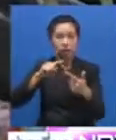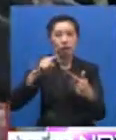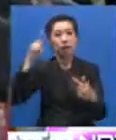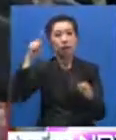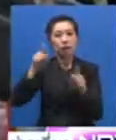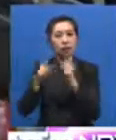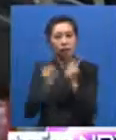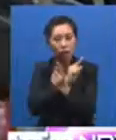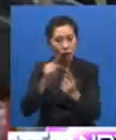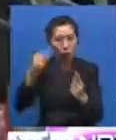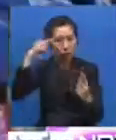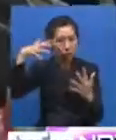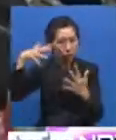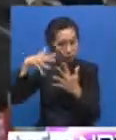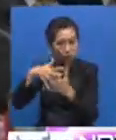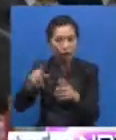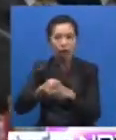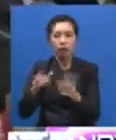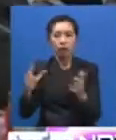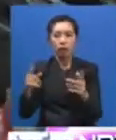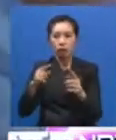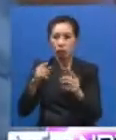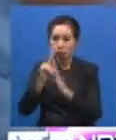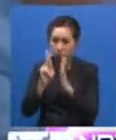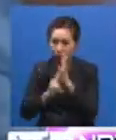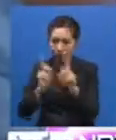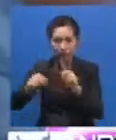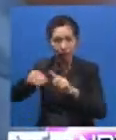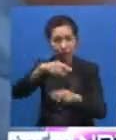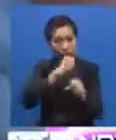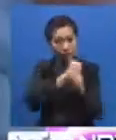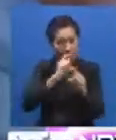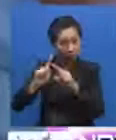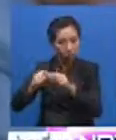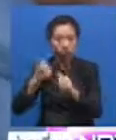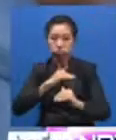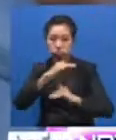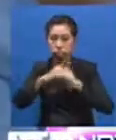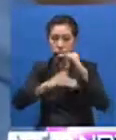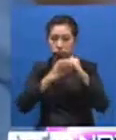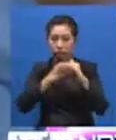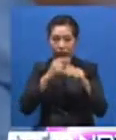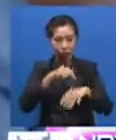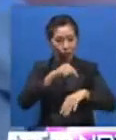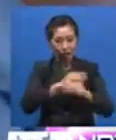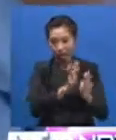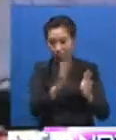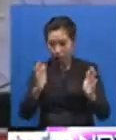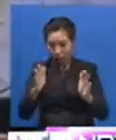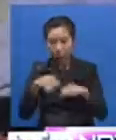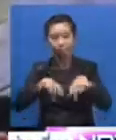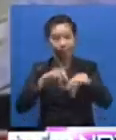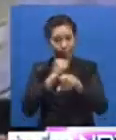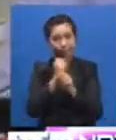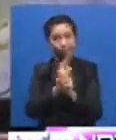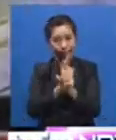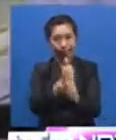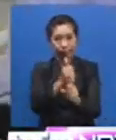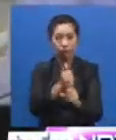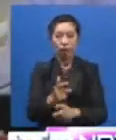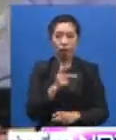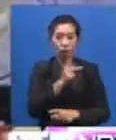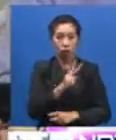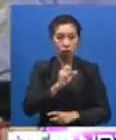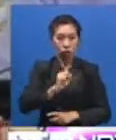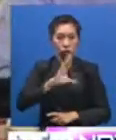ายุติธรรมและกฎหมายซึ่งถือว่ามีความคืบหน้าไปมากทุกอย่างเป็นไปตามกรอบเวลาที่กำหนดไว้สำหรับคสช.เอง